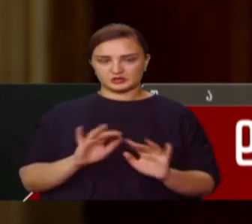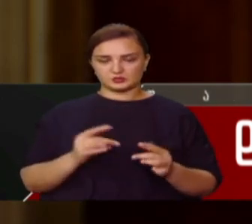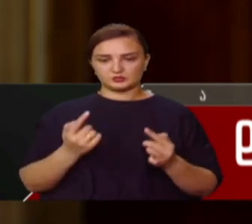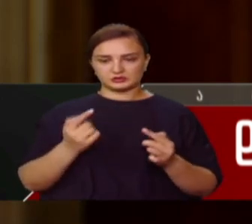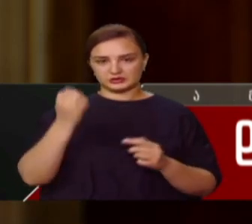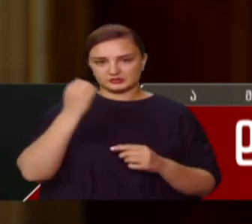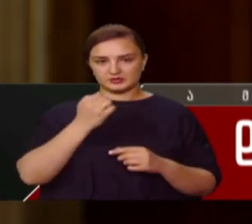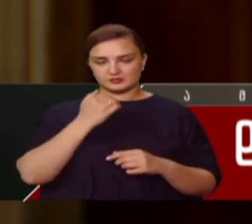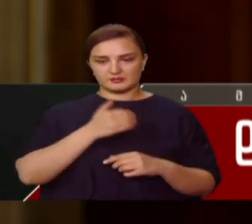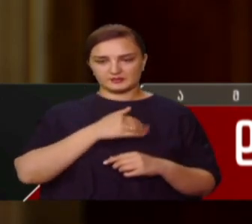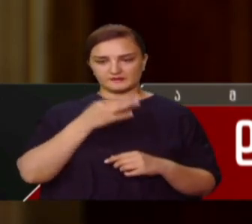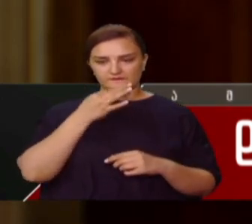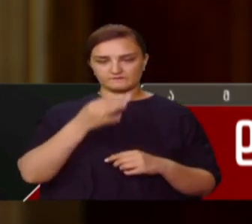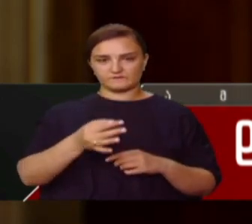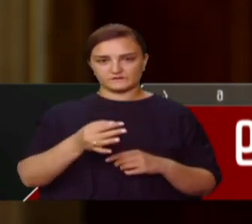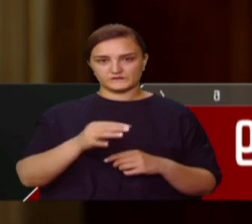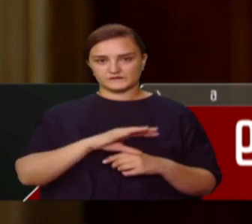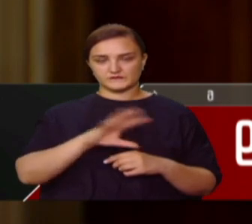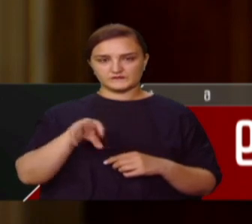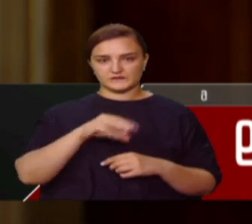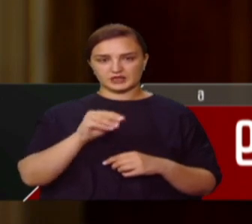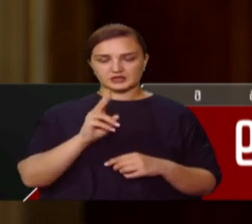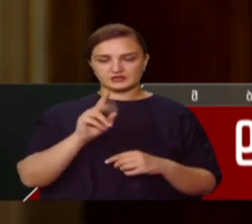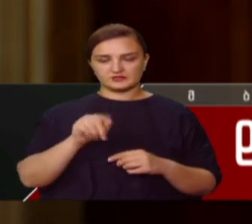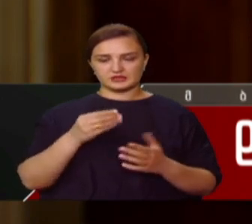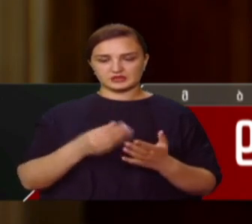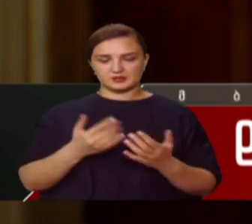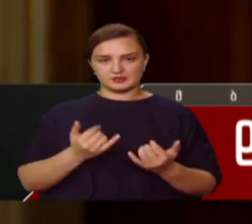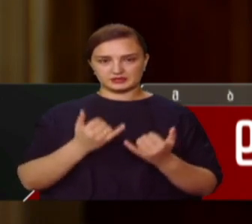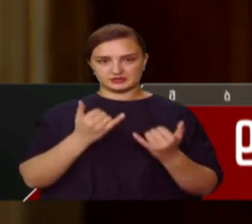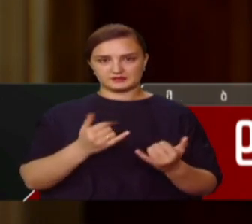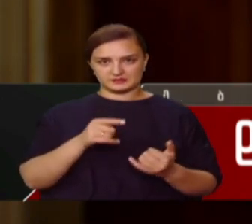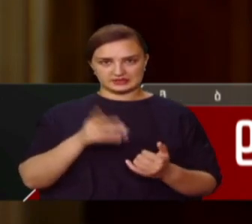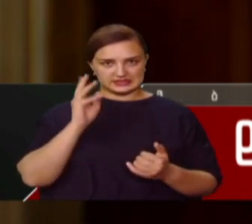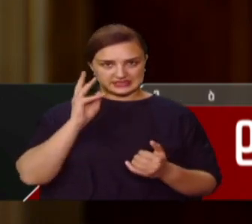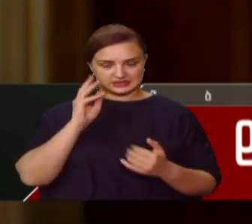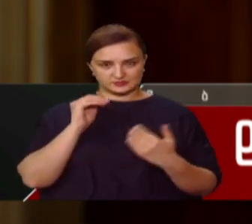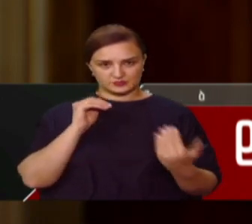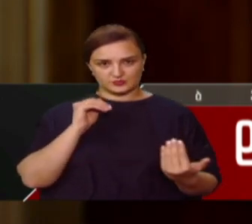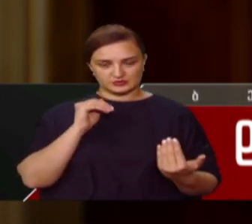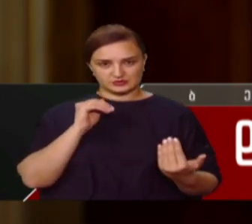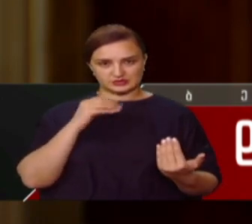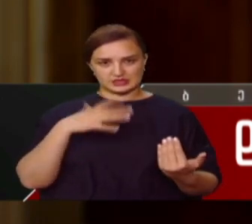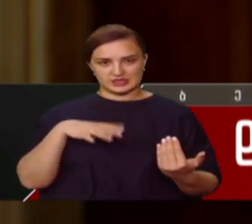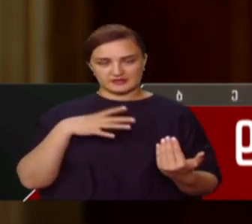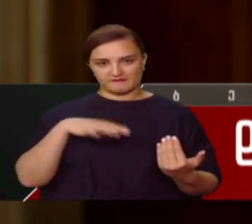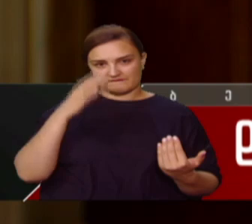უდიდესი მადლობა მინდა გადავუხატო ყველას, ვინც აფასებს დიასპორის და